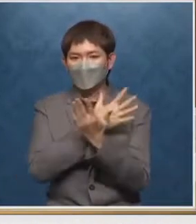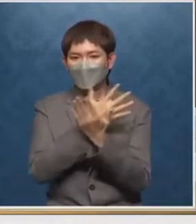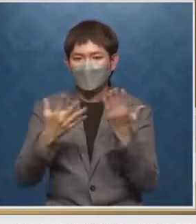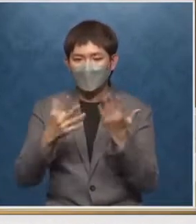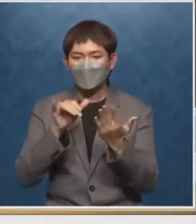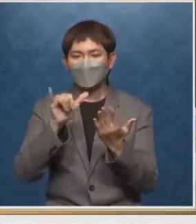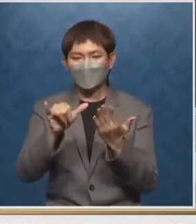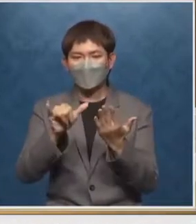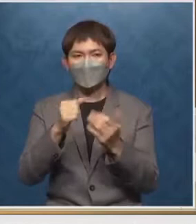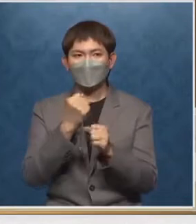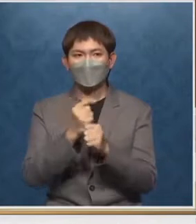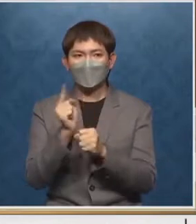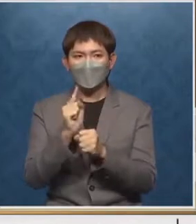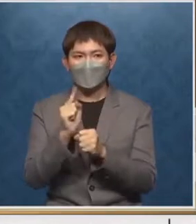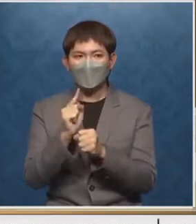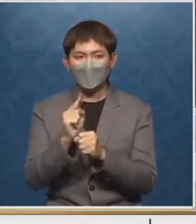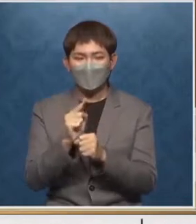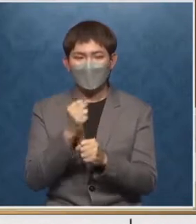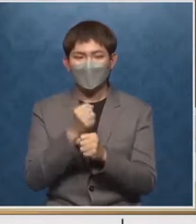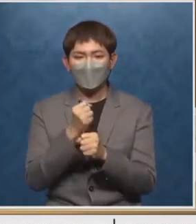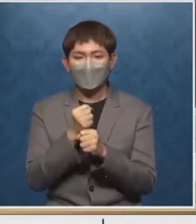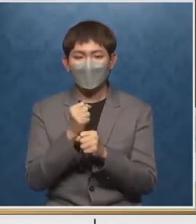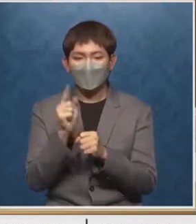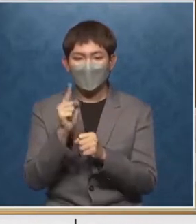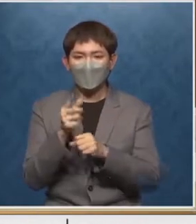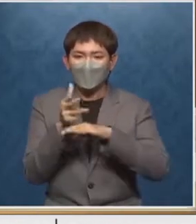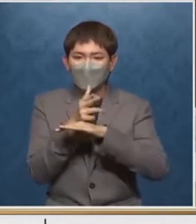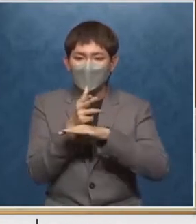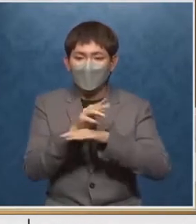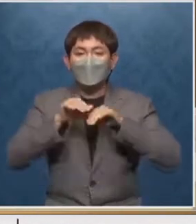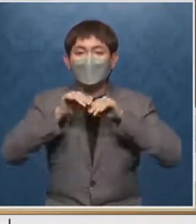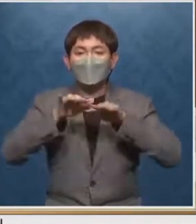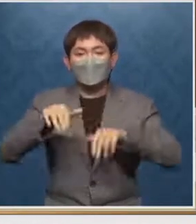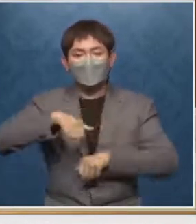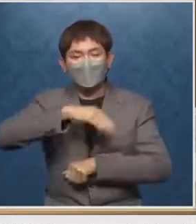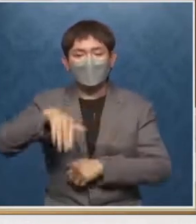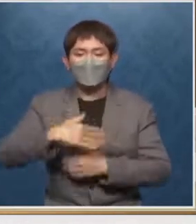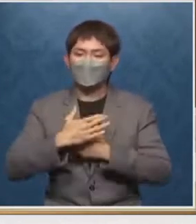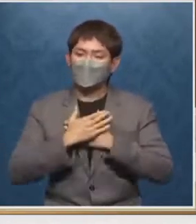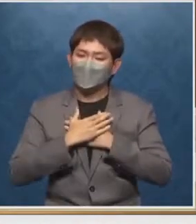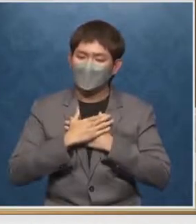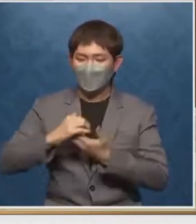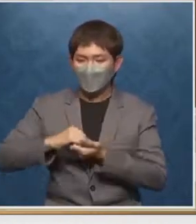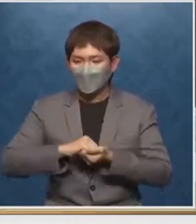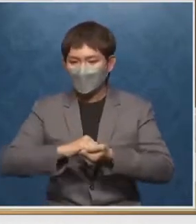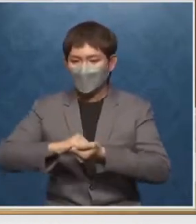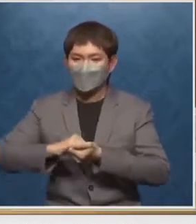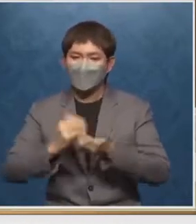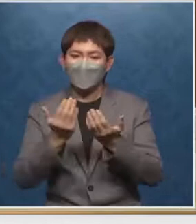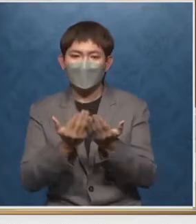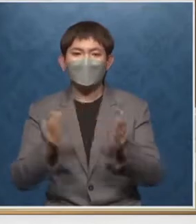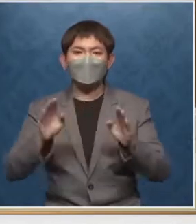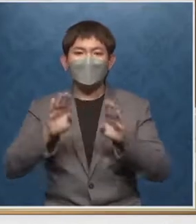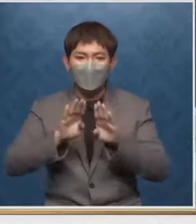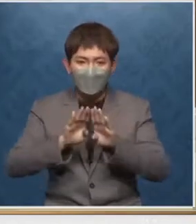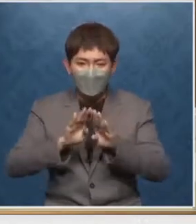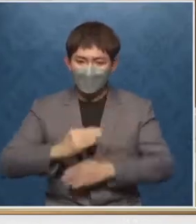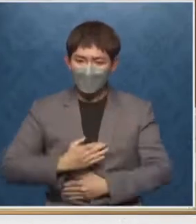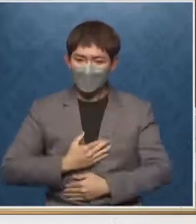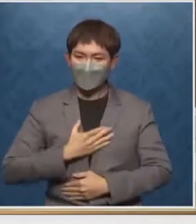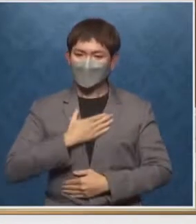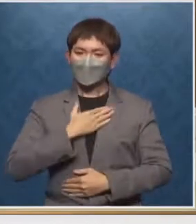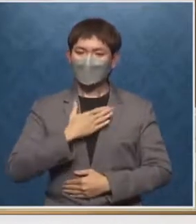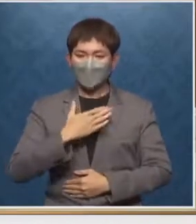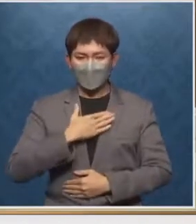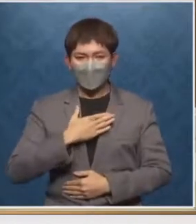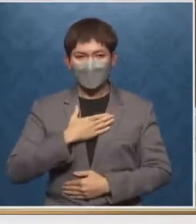ครับเรื่องของการผลิตสื่อเพื่อส่งเสริมความรักชาตินะครับสร้างความสัมพันธ์ในครอบครัวนะครับความภาคภูมิใจในความเป็น